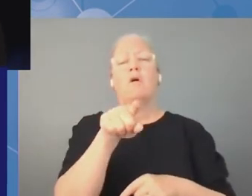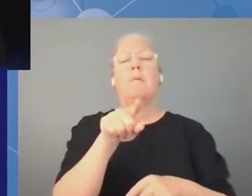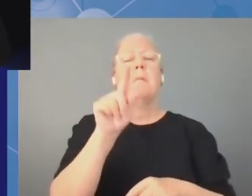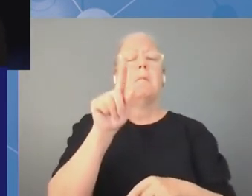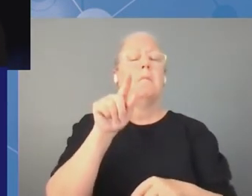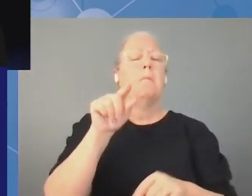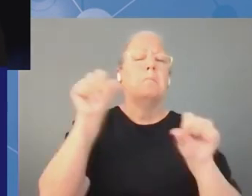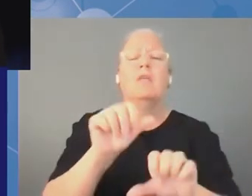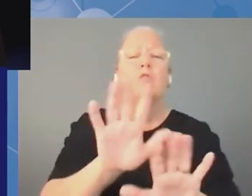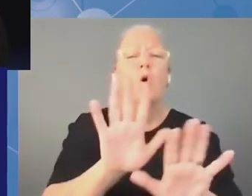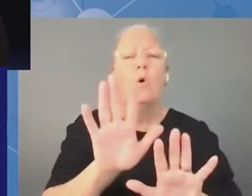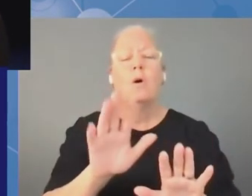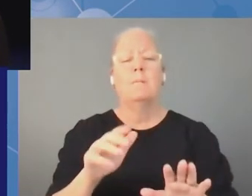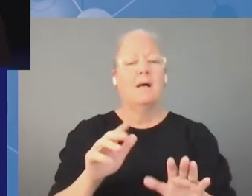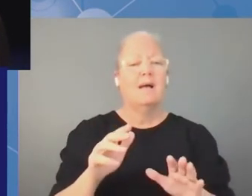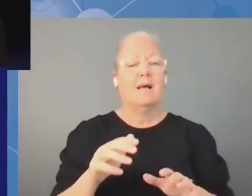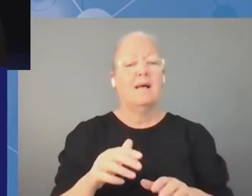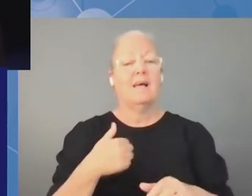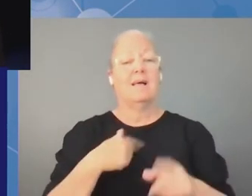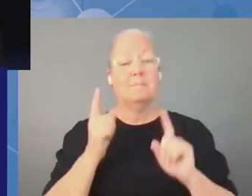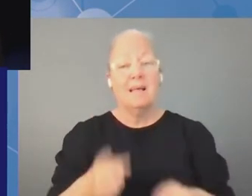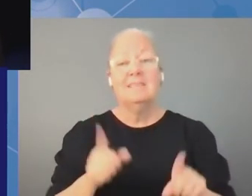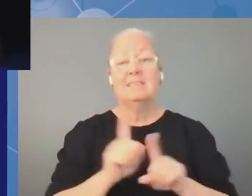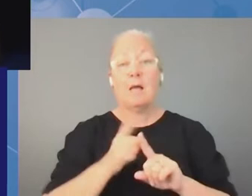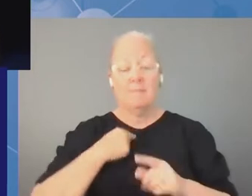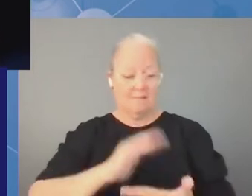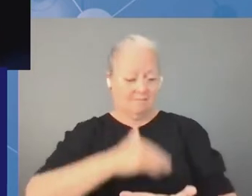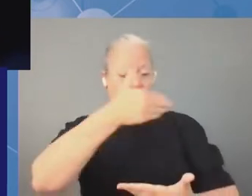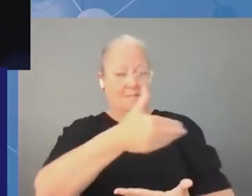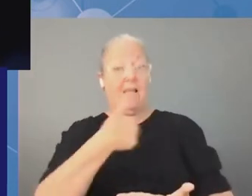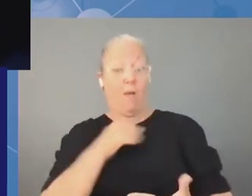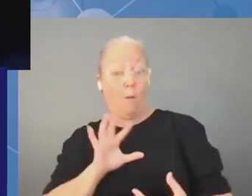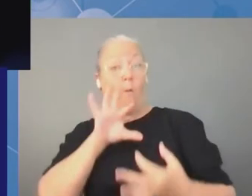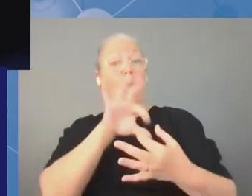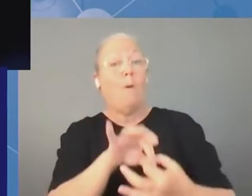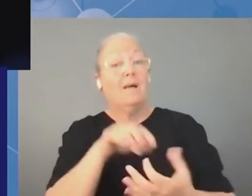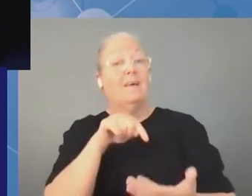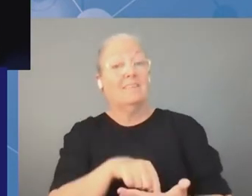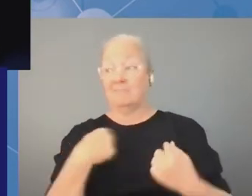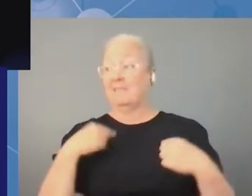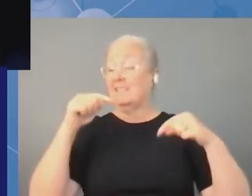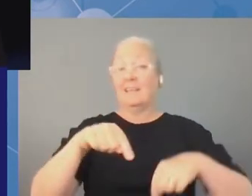بناء على تجربة هذه القمة الرقمية هجينا علينا أن نتعلم